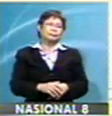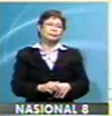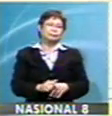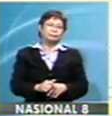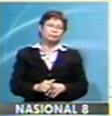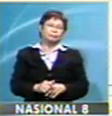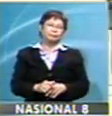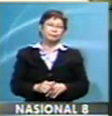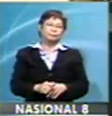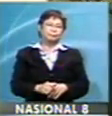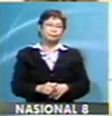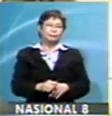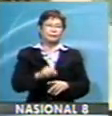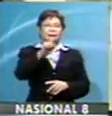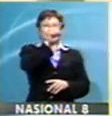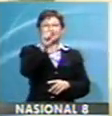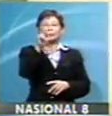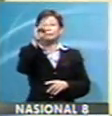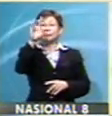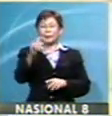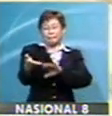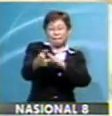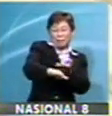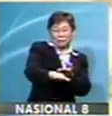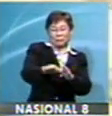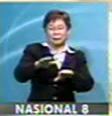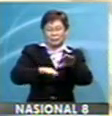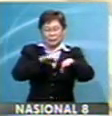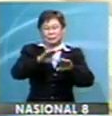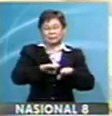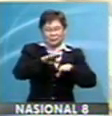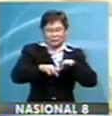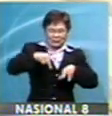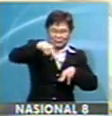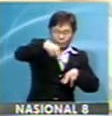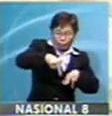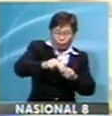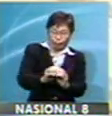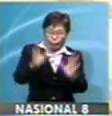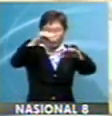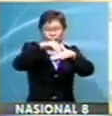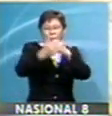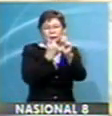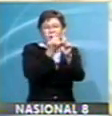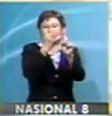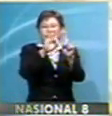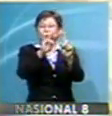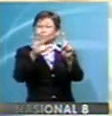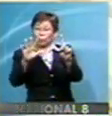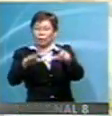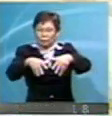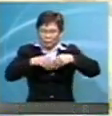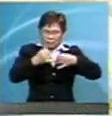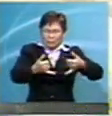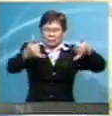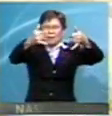persekutuan Mohammad zabri yang terkorban akibat terpijak jerangkap samar pada tahun 1975 menerima